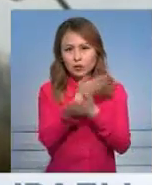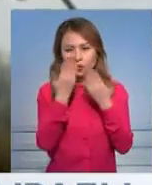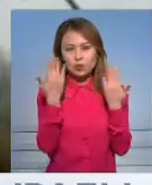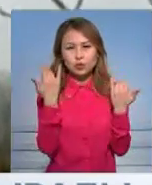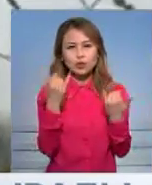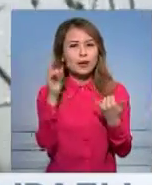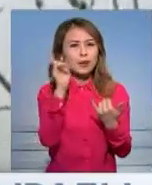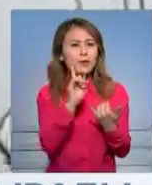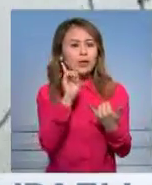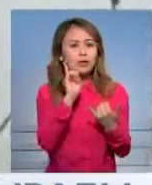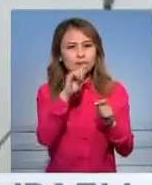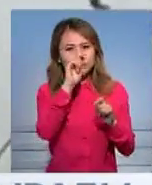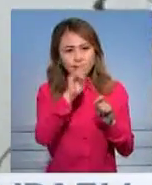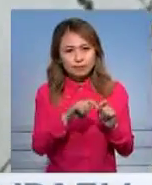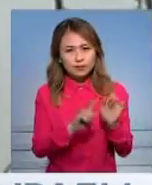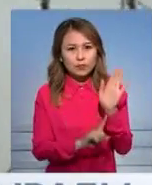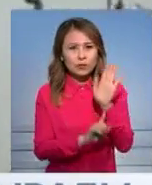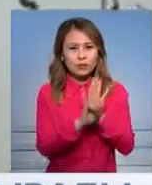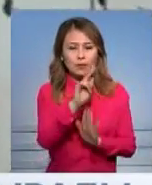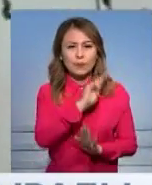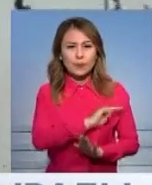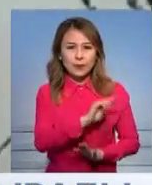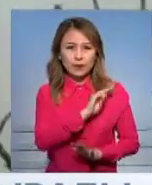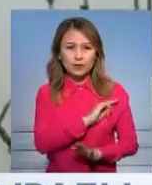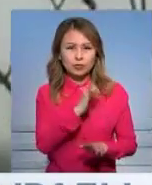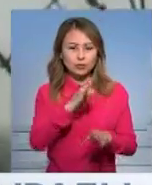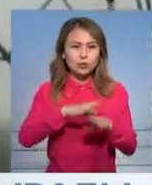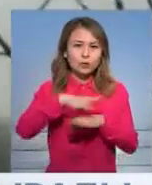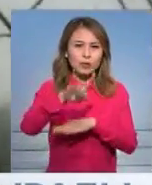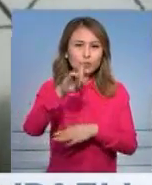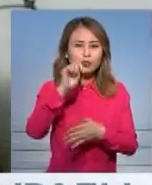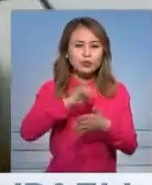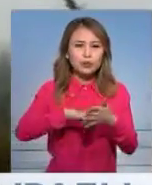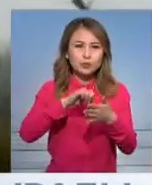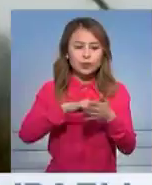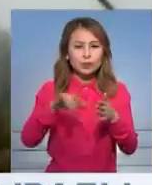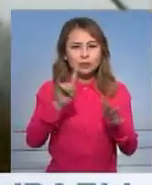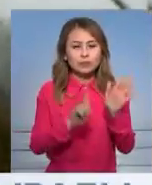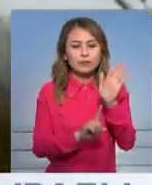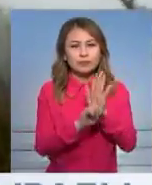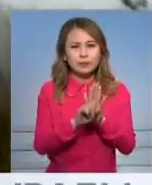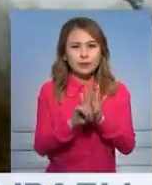Қазір оқиға орнында жедел тергеу тобы жұмыс істеп жатыр. Тікұшақтың құлау дерегі бойынша